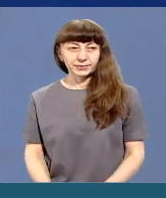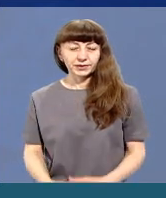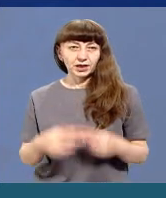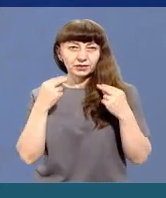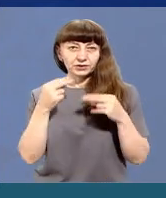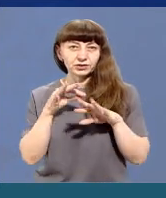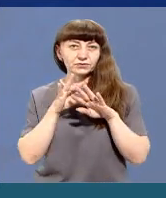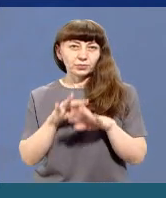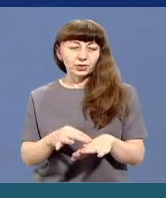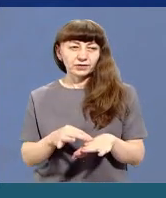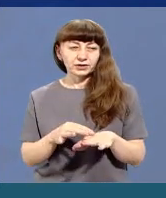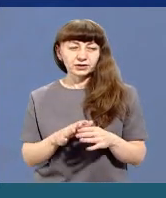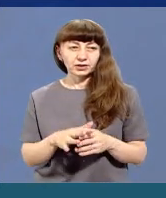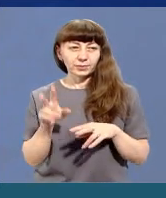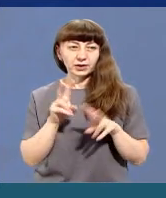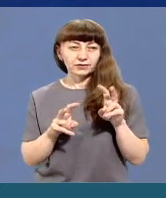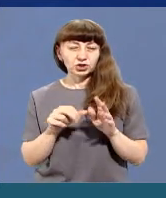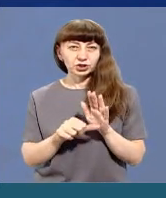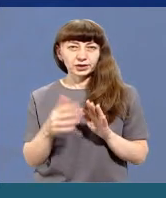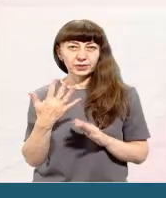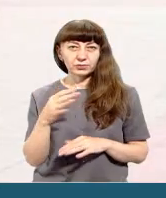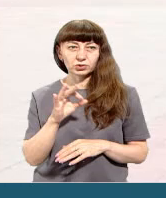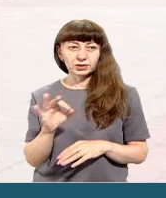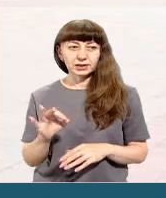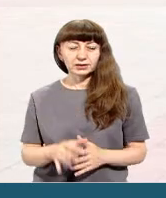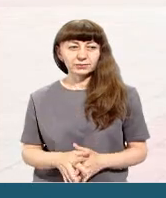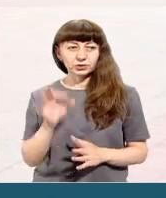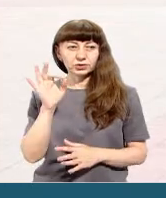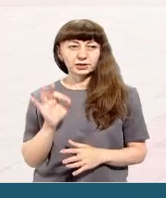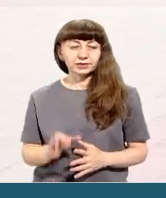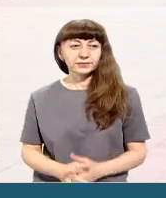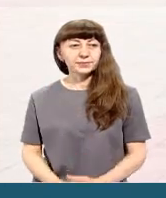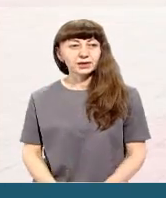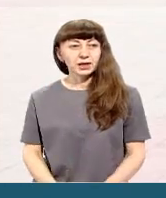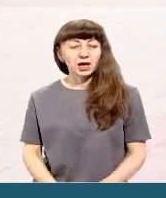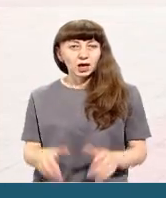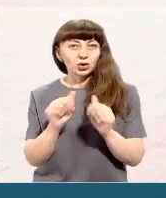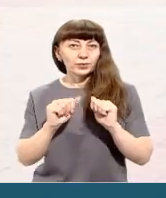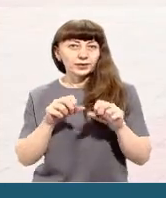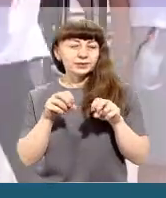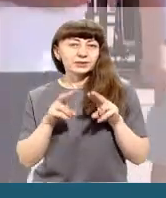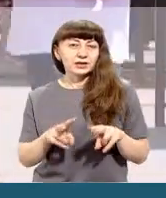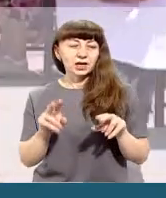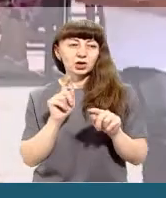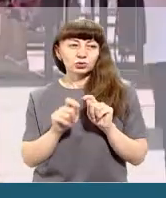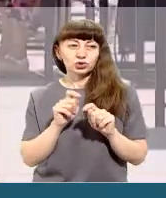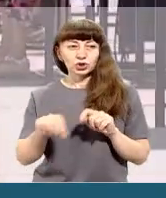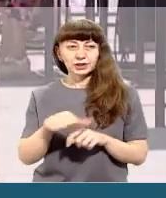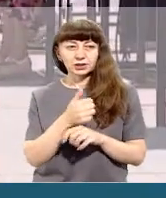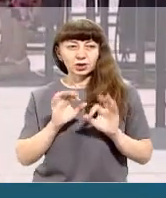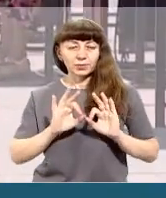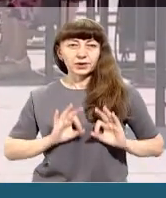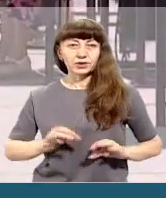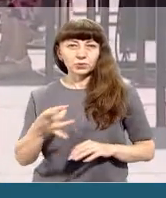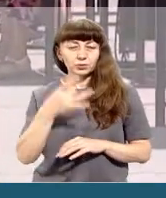проведения проверок и выявления нарушений по ним составила 65%. Комитетом правовой статистики и специальным учетом Генеральной прокуратуры